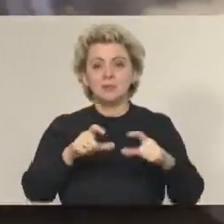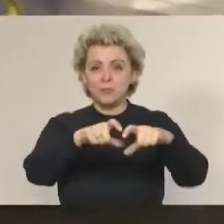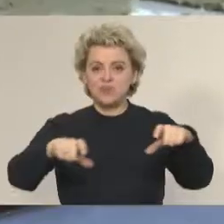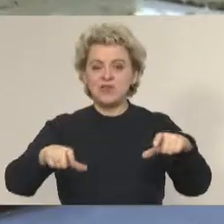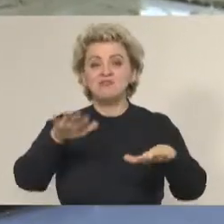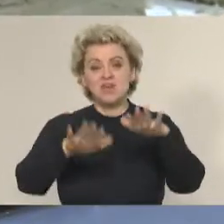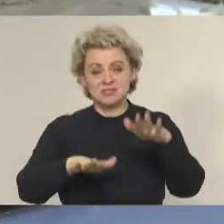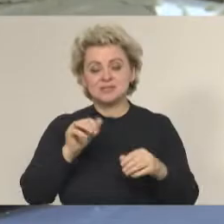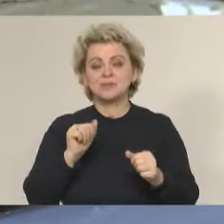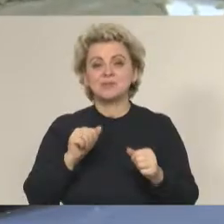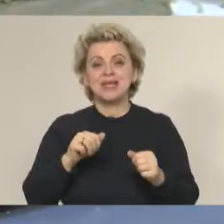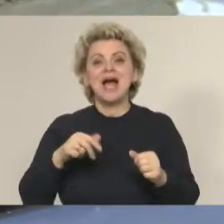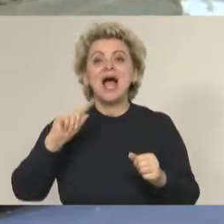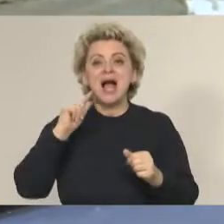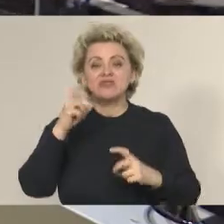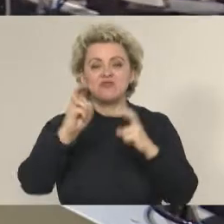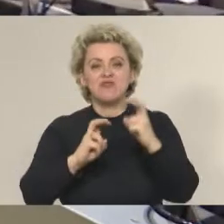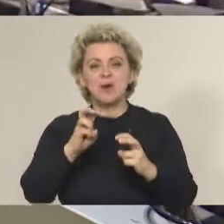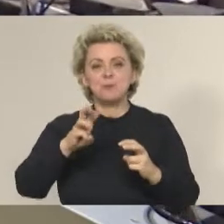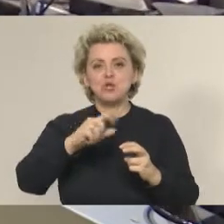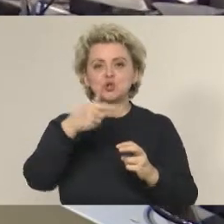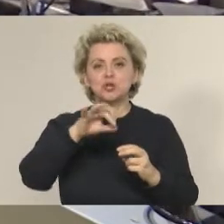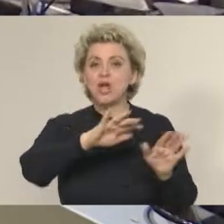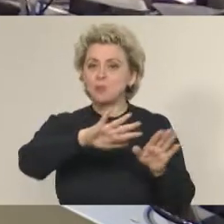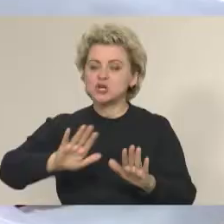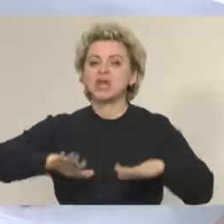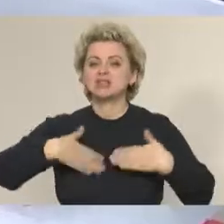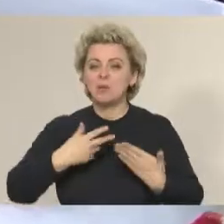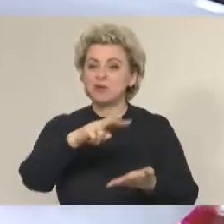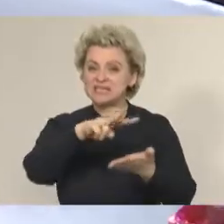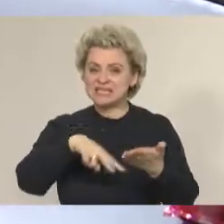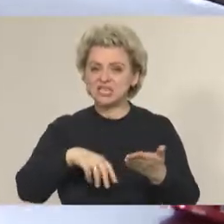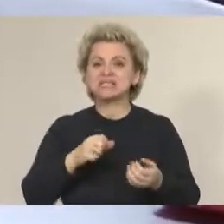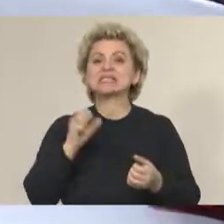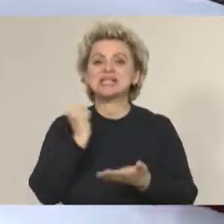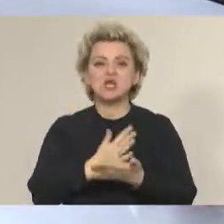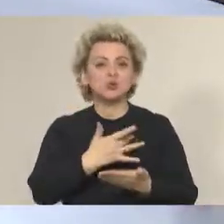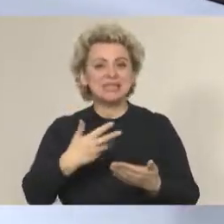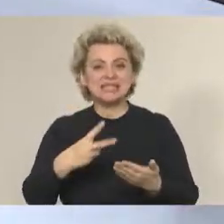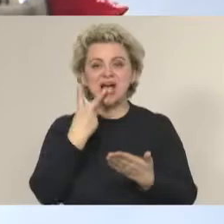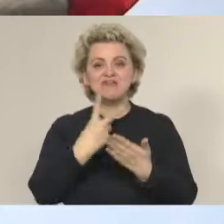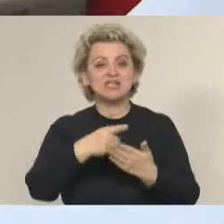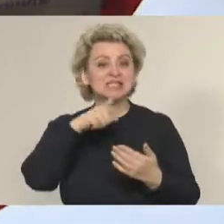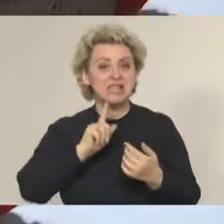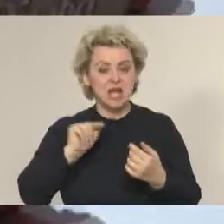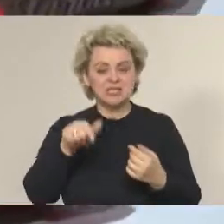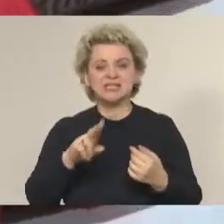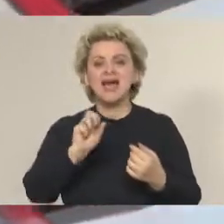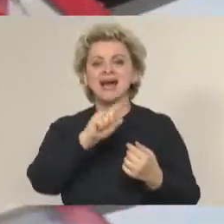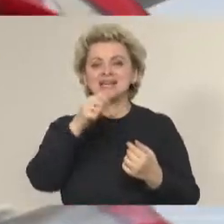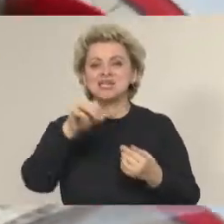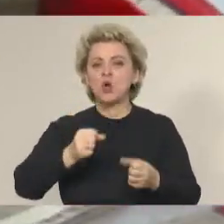на определенный вес. Кондитерская фабрика «Мишкина» прошла добровольную сертификацию сразу на несколько видов сладостей.